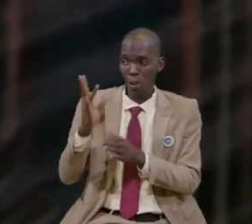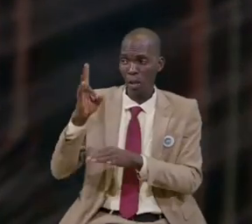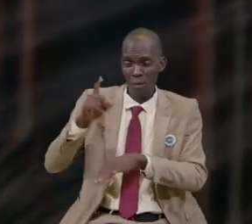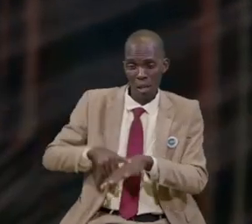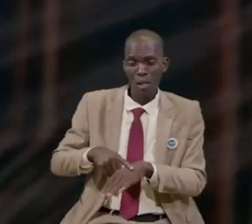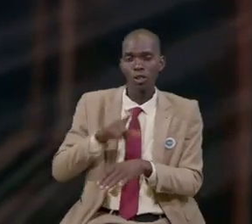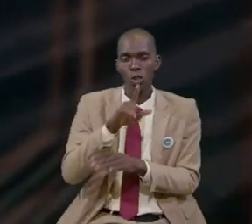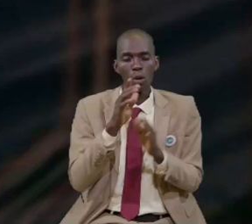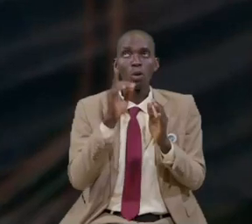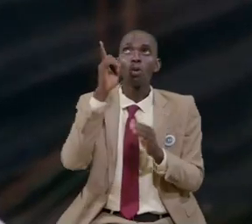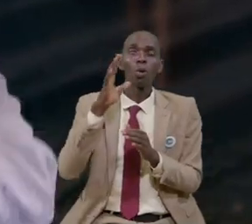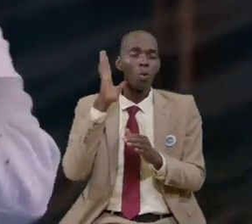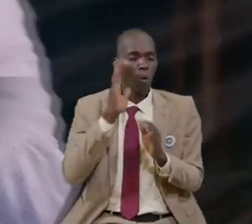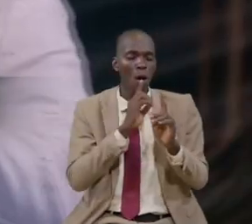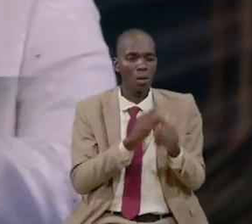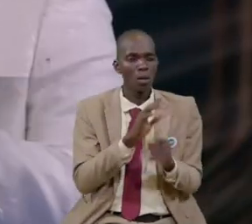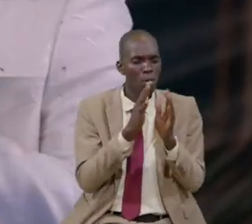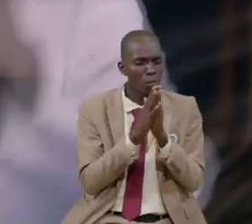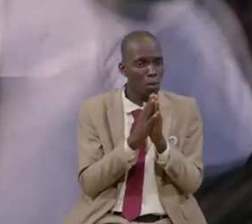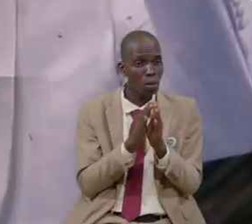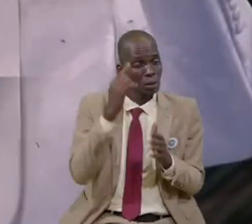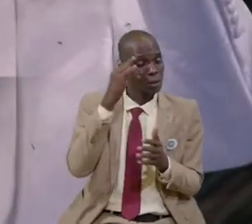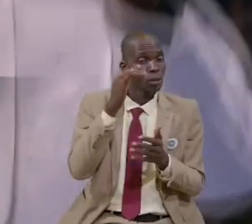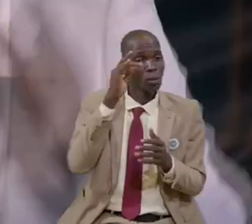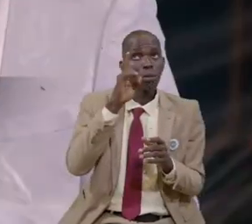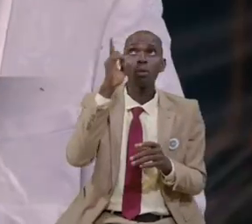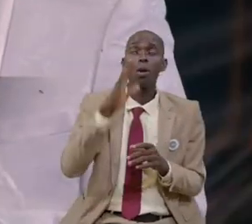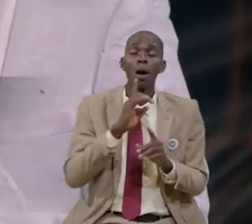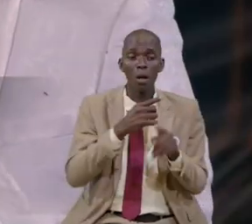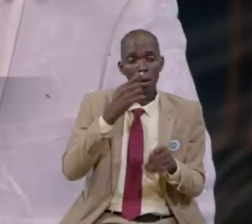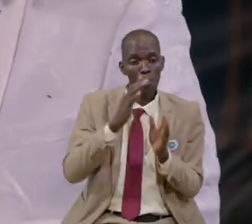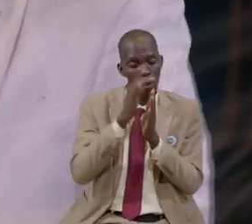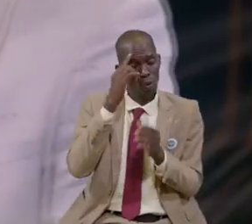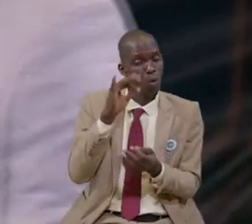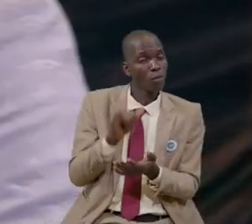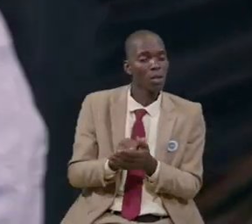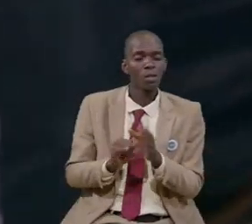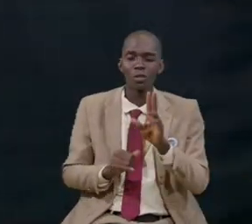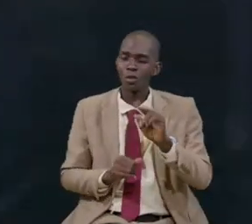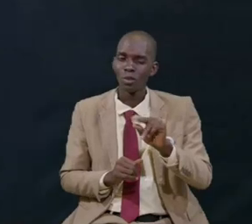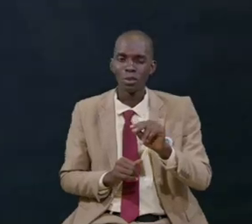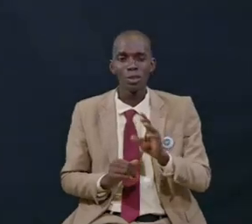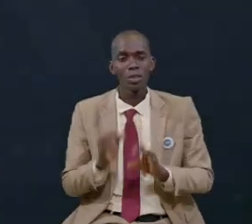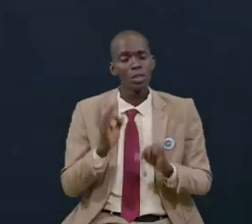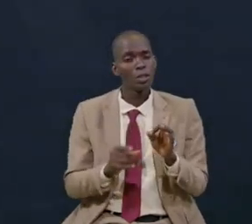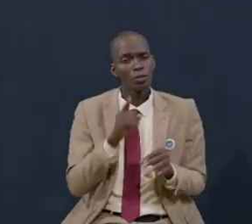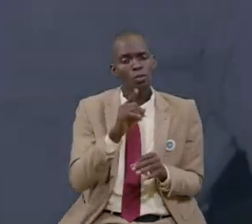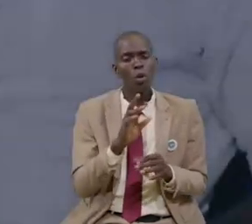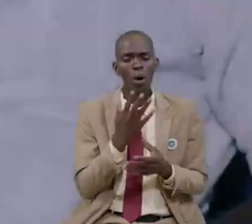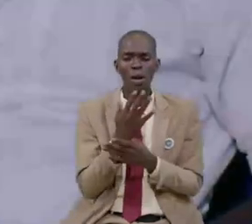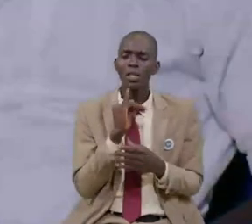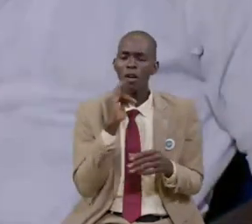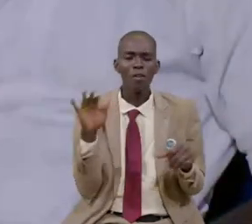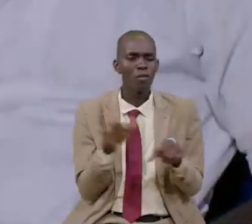exaucée. Ce n'est pas la raison pour laquelle Dieu exauce la prière. Si vos mains sont pleines de